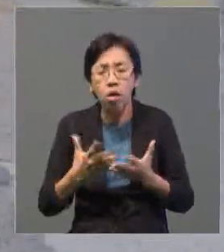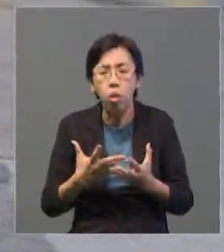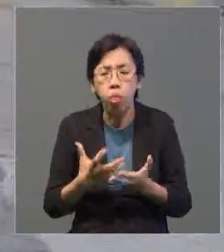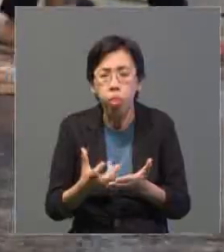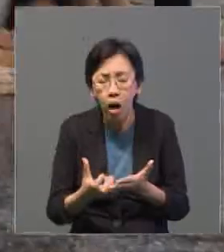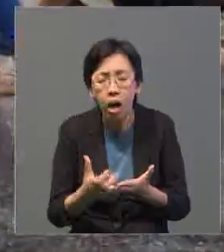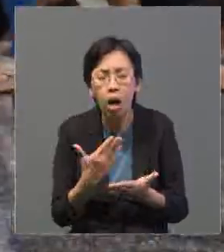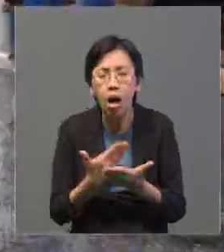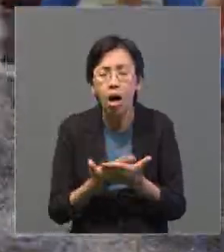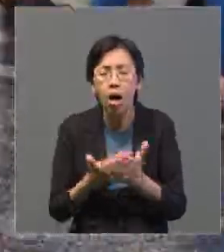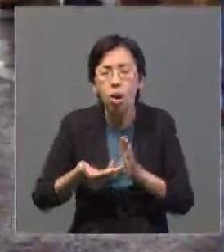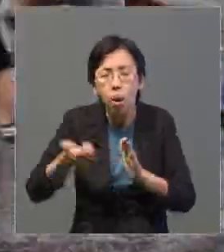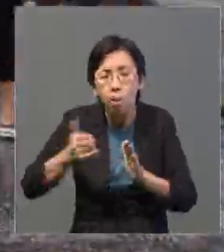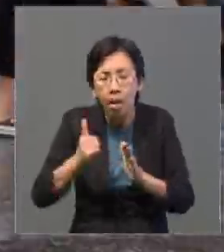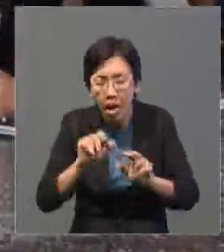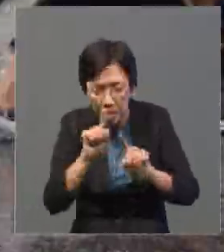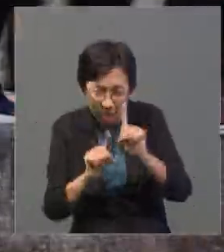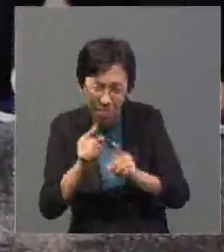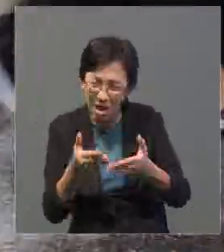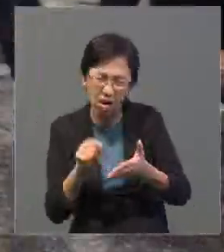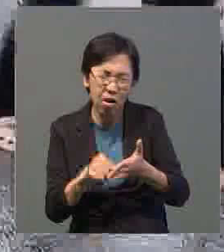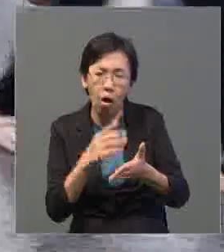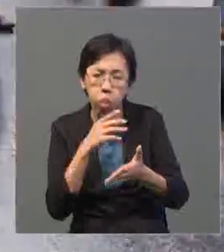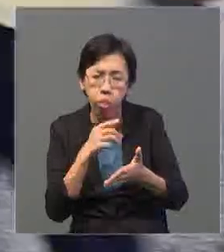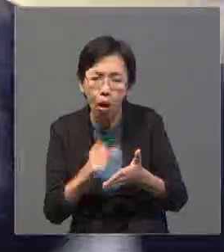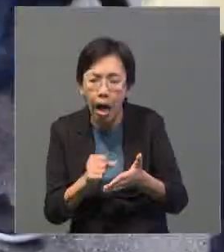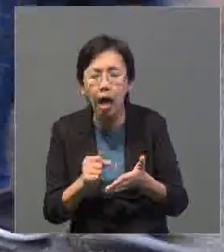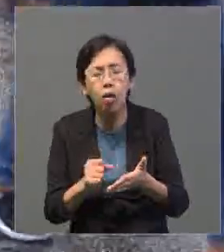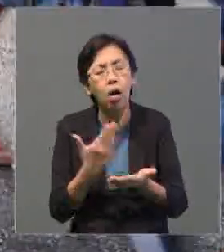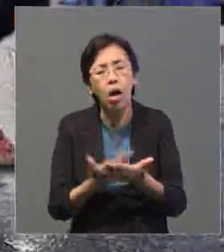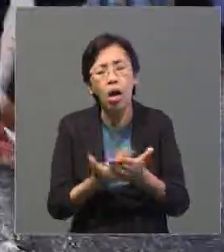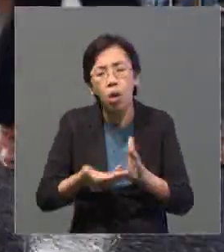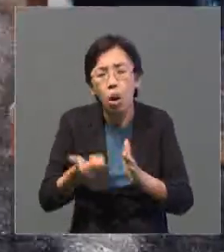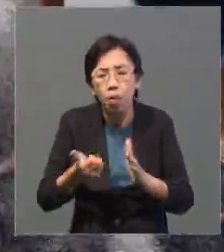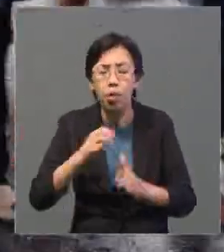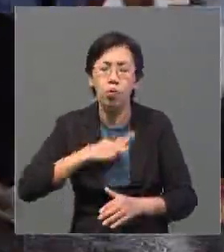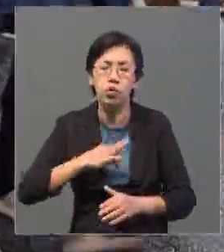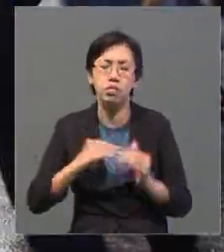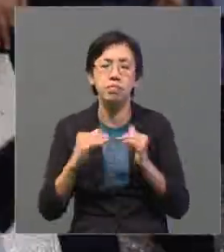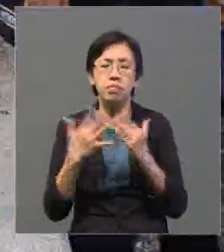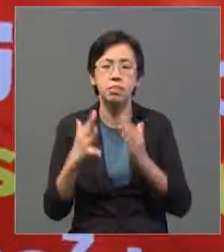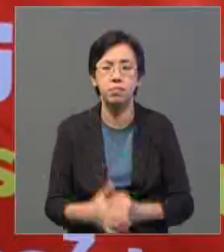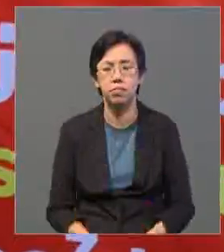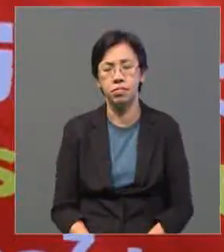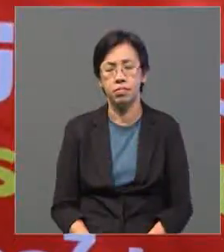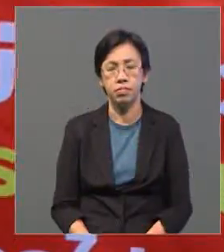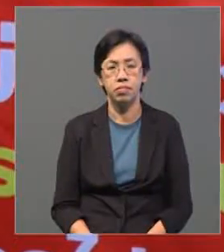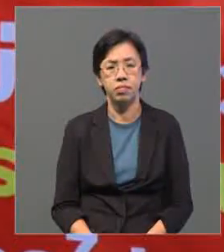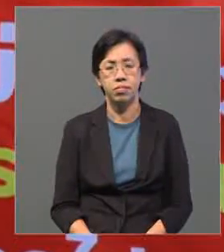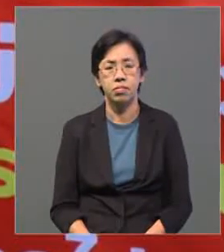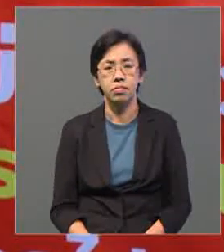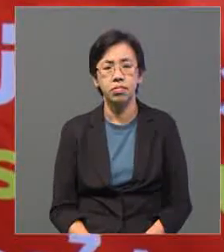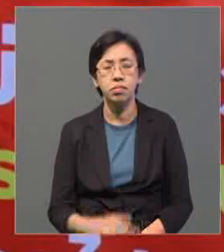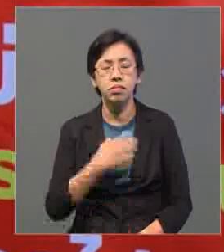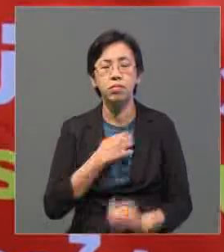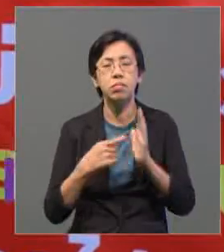ทรุดโทรมและถูกตัดเงินจากการประเมินทรัพย์สินอาจจะเกิดความไม่เป็นธรรมเกิดขึ้นครับข้อแรกร้อง